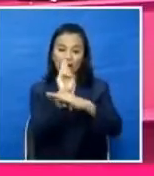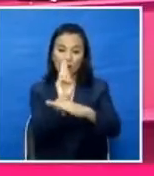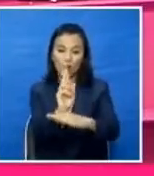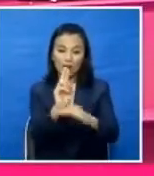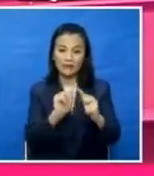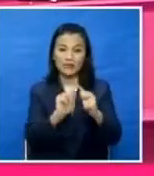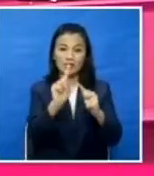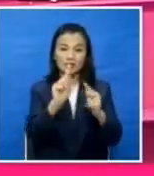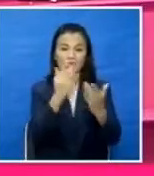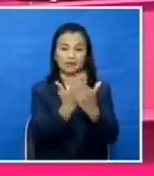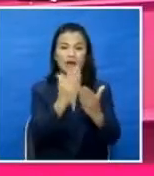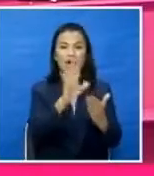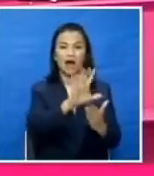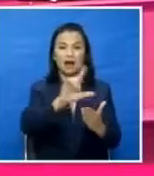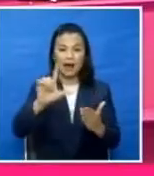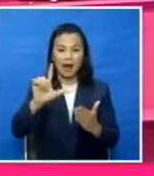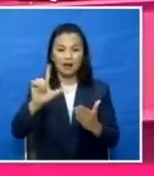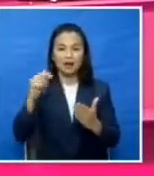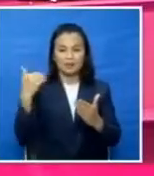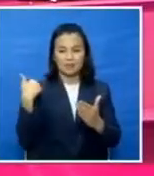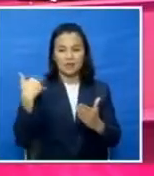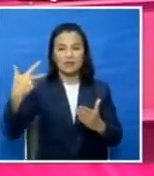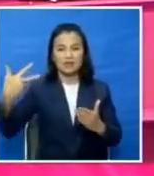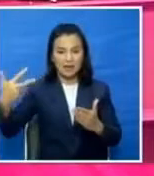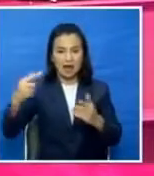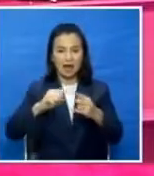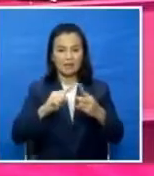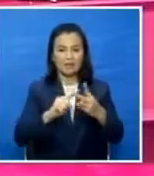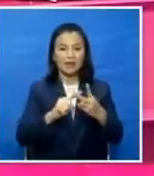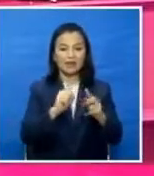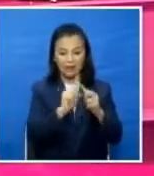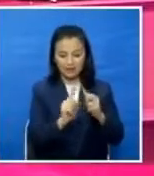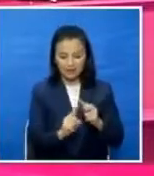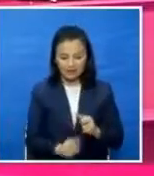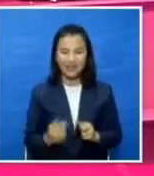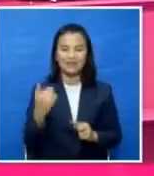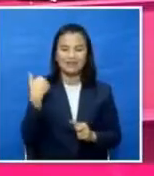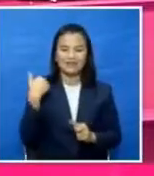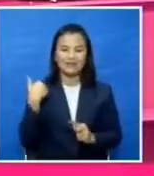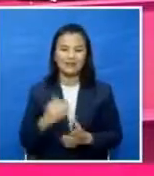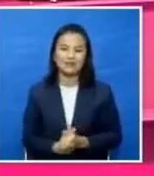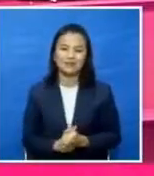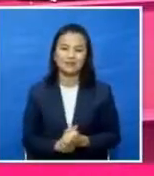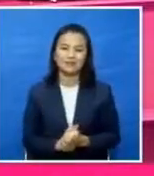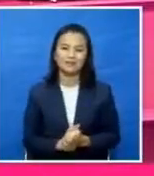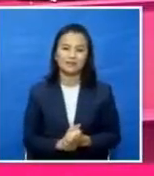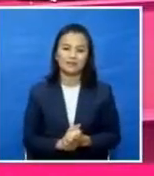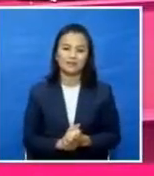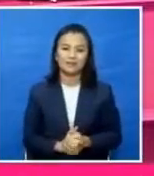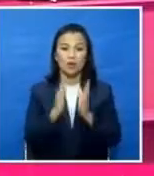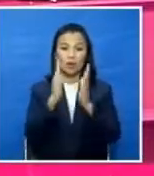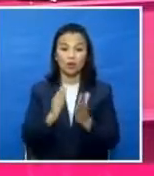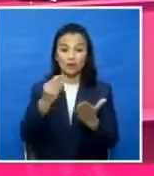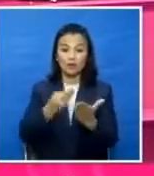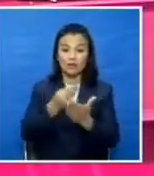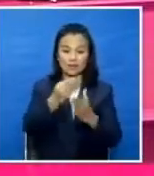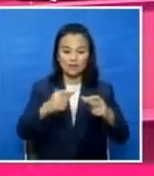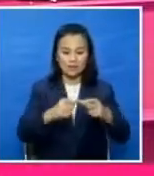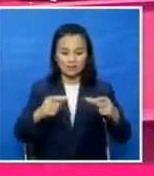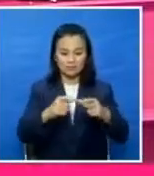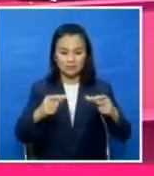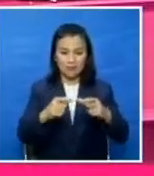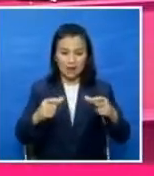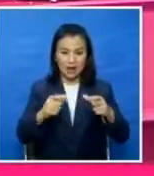วัลละ5ล้านบาทจำนวน3รางวัลและรางวัลอื่นๆอีกมากมายด้วยค่ะ และสำหรับลูกค้าที่ซื้อสลากออมสินพิเศษดิ